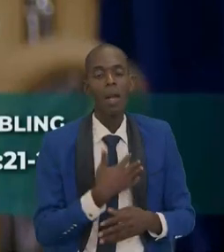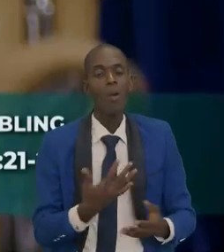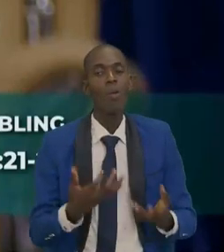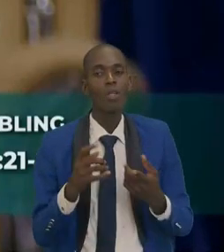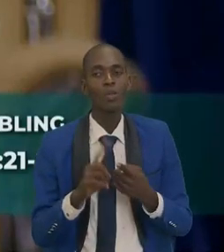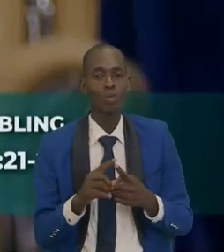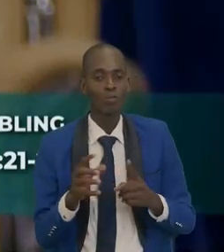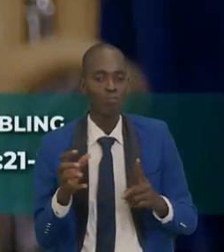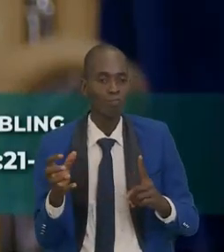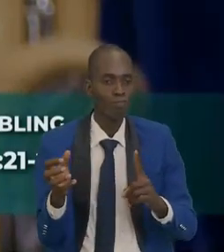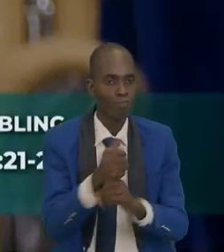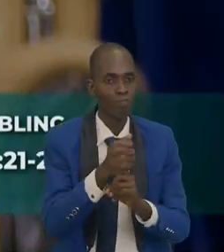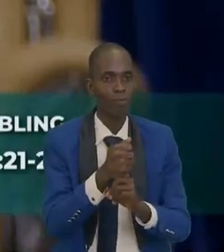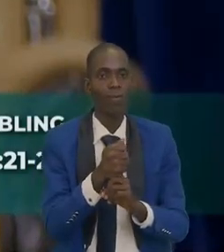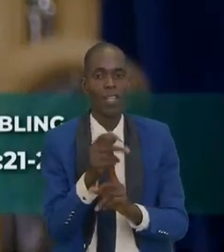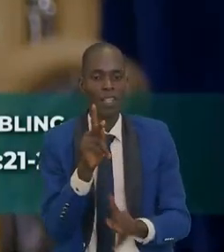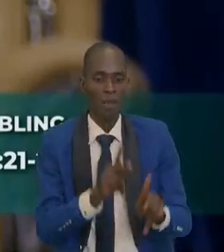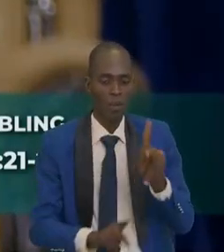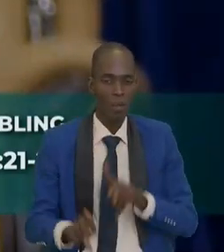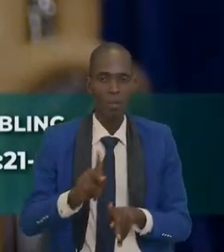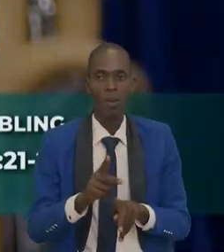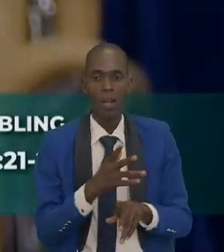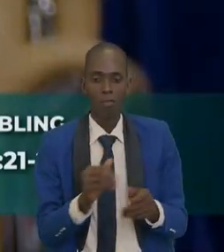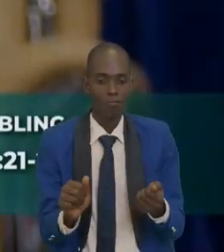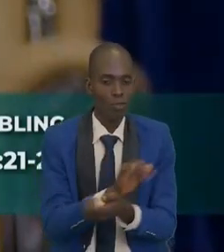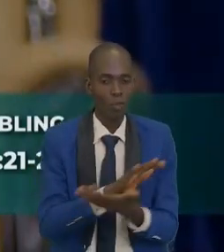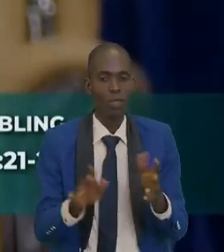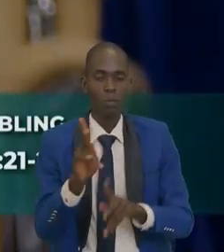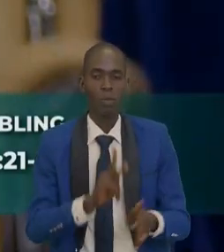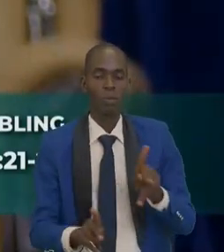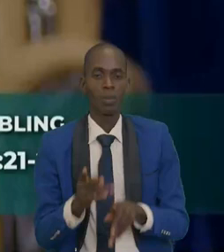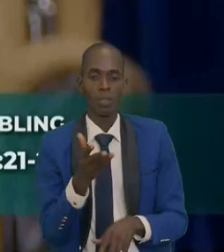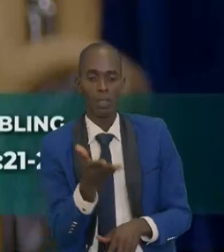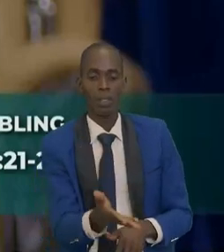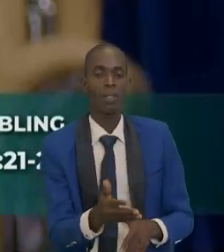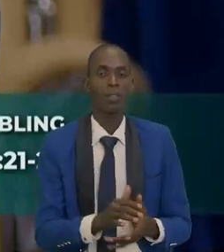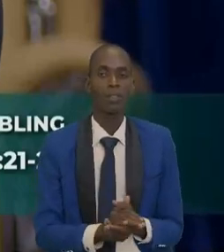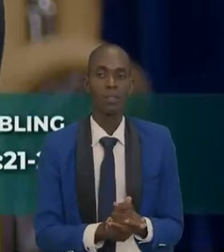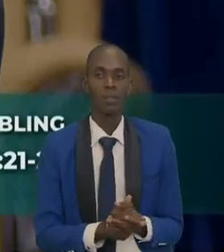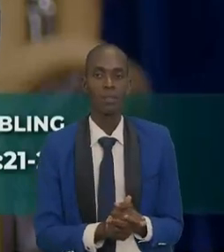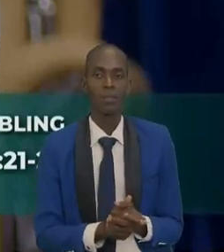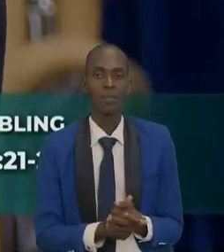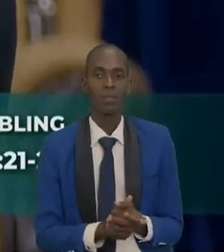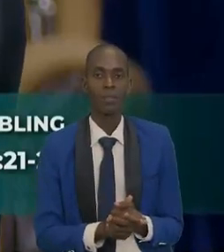Et ils voulaient bondir sur eux, les engloutir et les détruire.